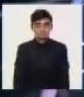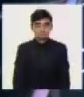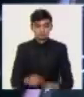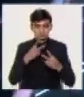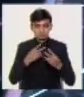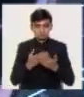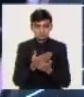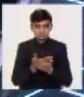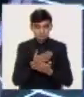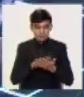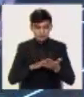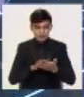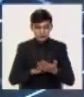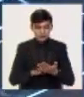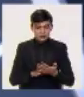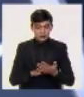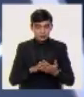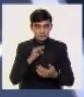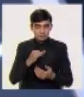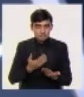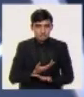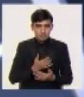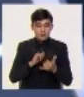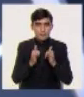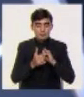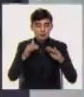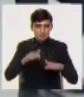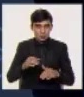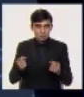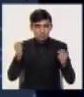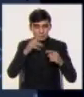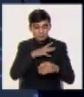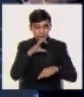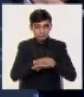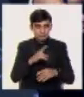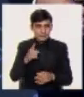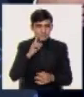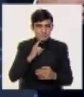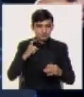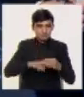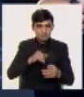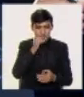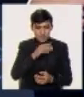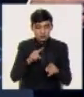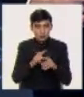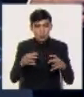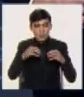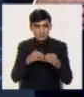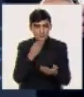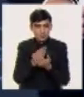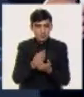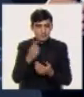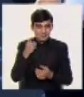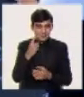Вы смотрите Информбюро. Продолжаем выпуск. Жители Усть-Каменогорска обнаружили, что пока не могут зарегистрировать объединение